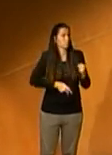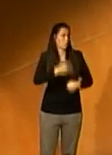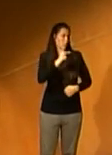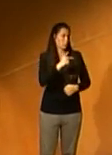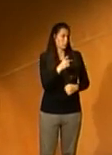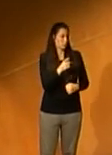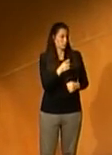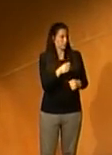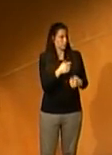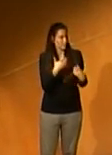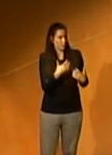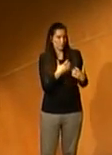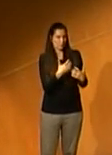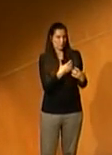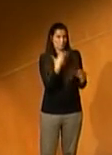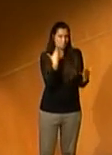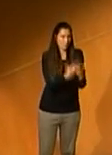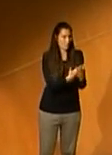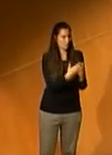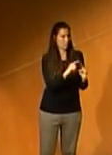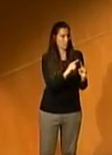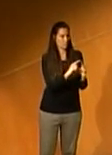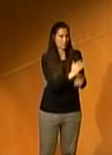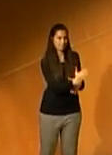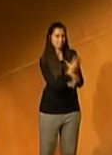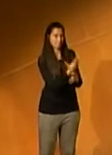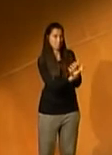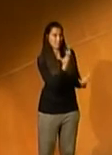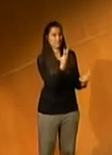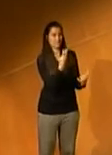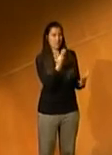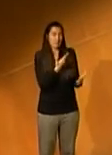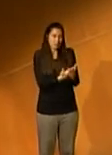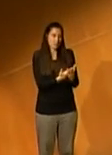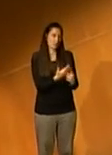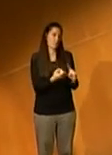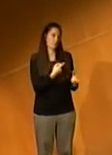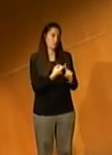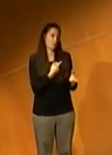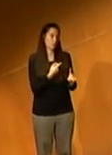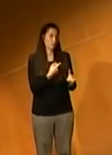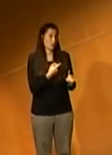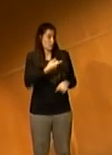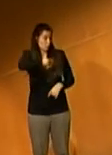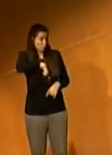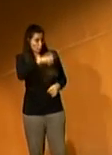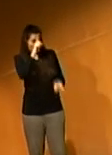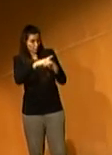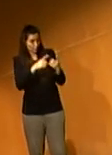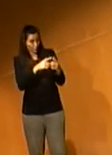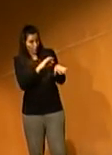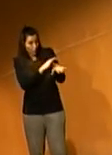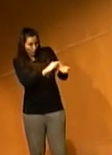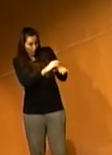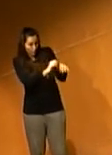je pense que cette volonté-là, elle est très importante. Et après, bon, là, nous, on est là pour les accompagner, pour que ce soit le plus